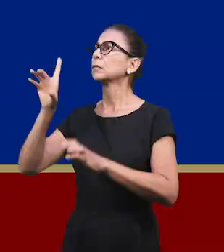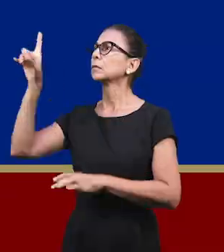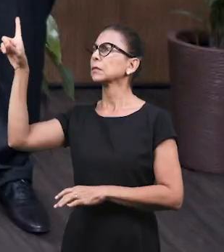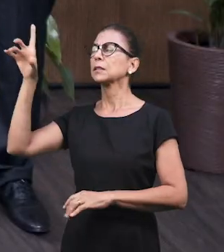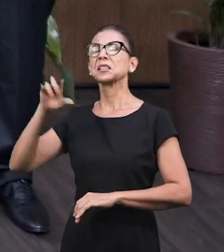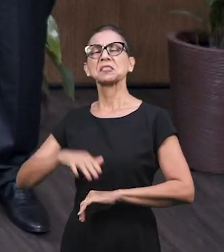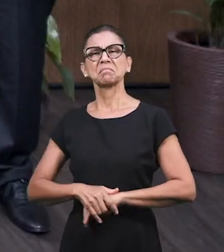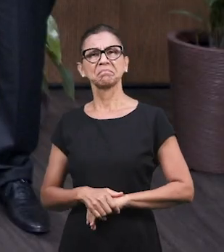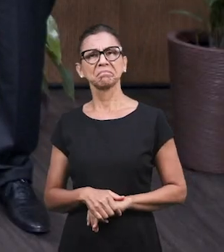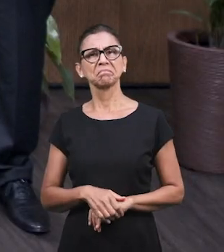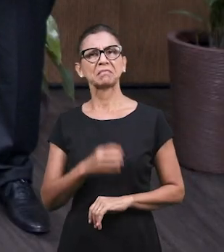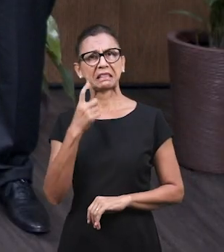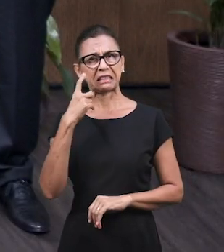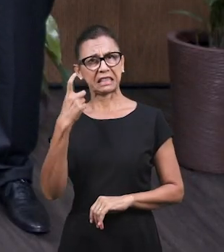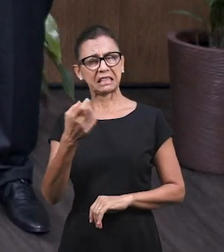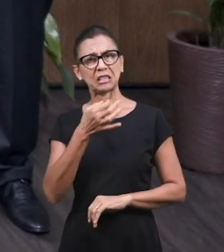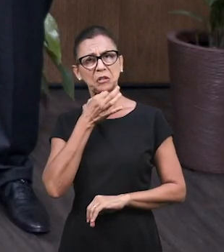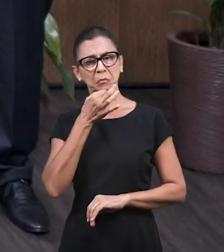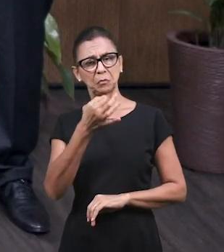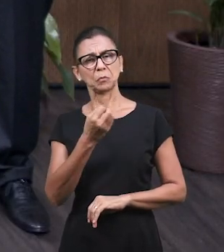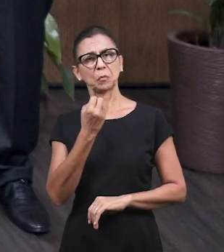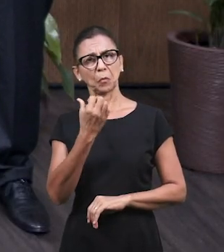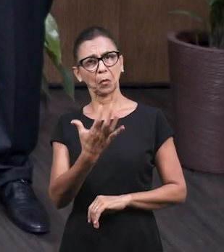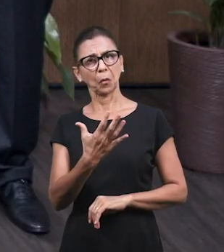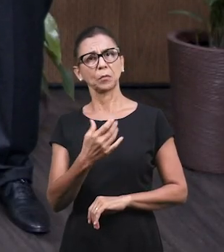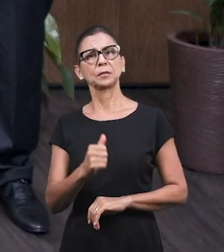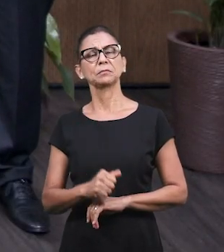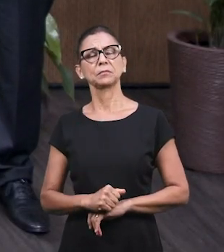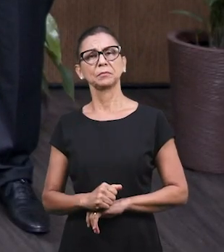les frères et avec Dieu. Amen.